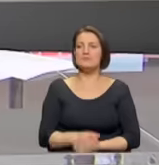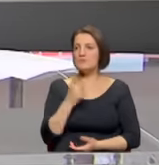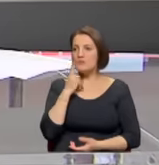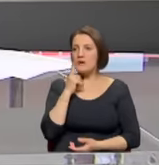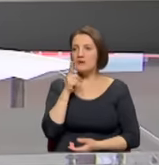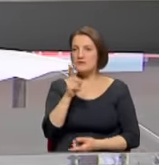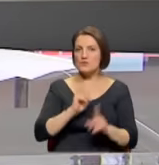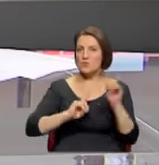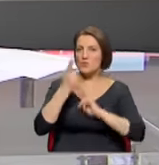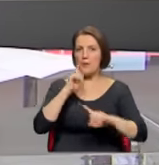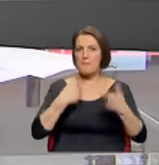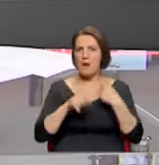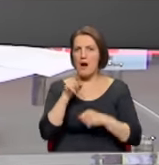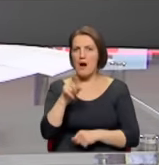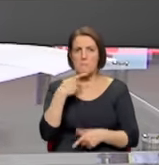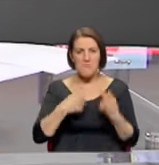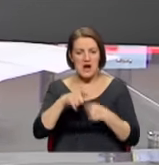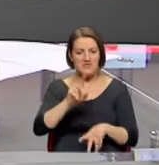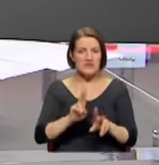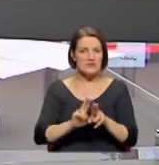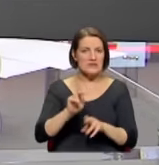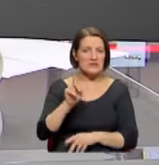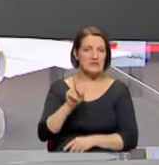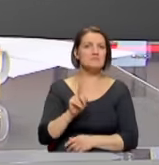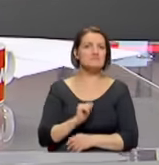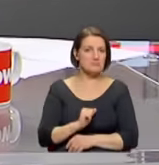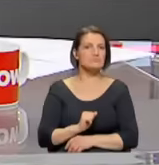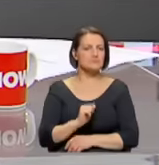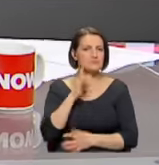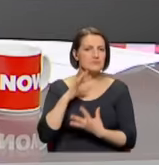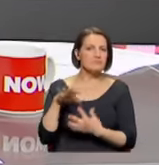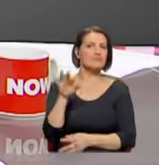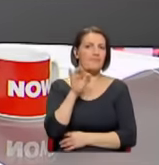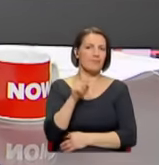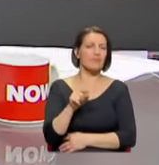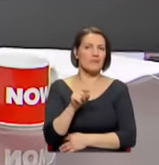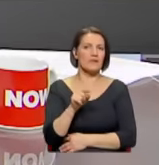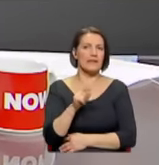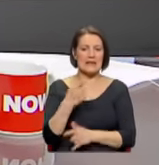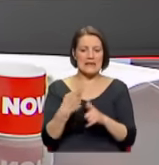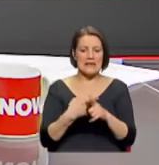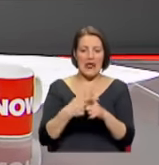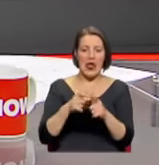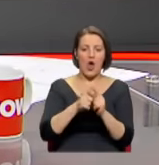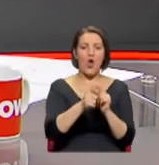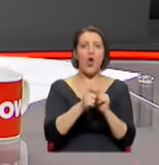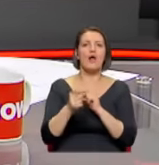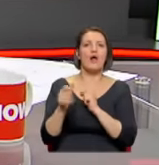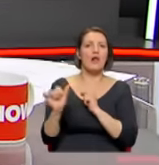Bakın siz uyanık bankalara. Buna da bankacılık diyorlar. İnsanlar kirasını